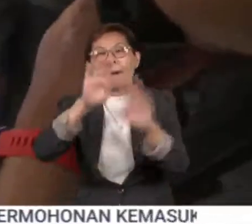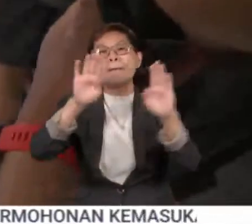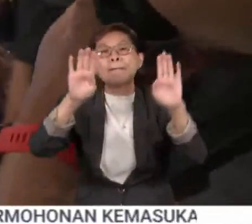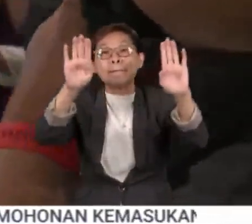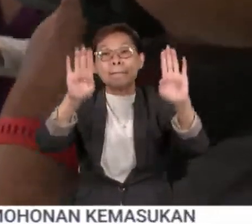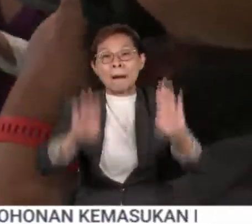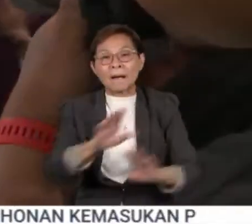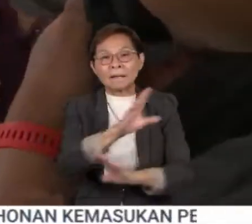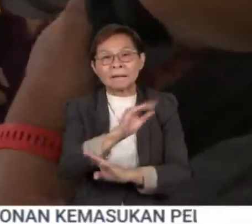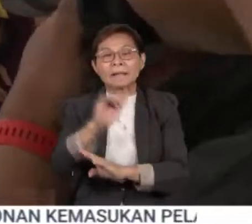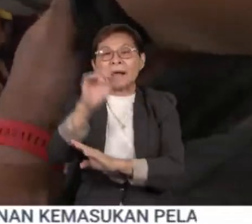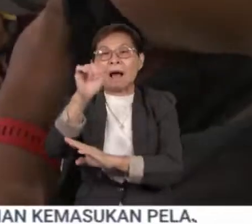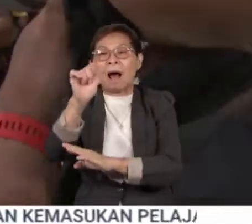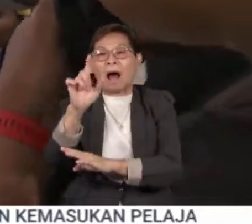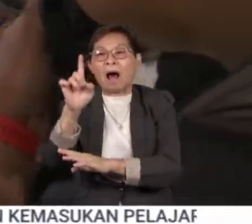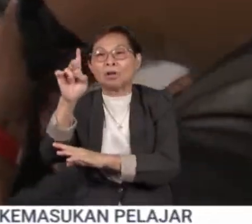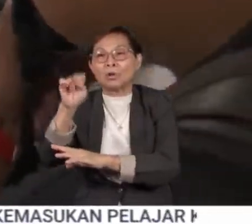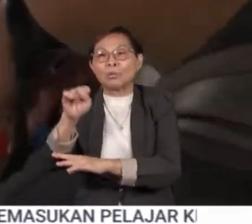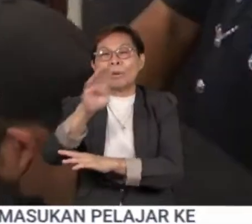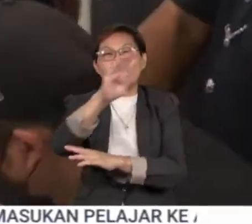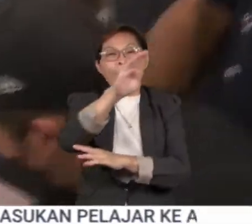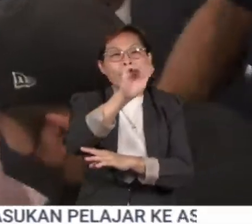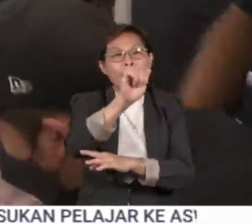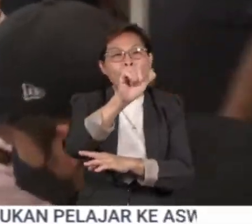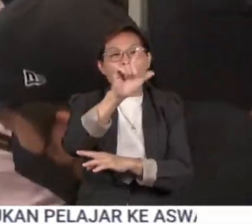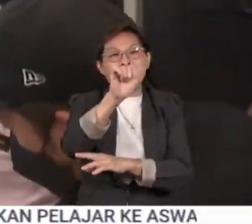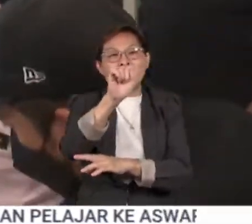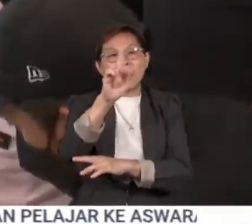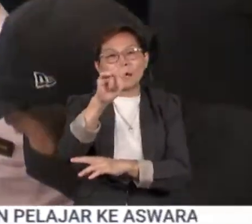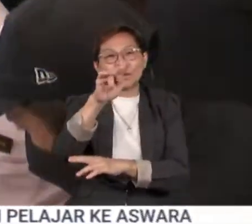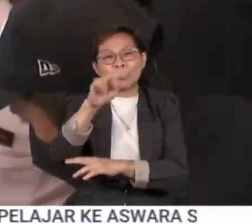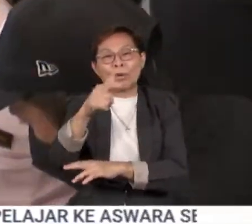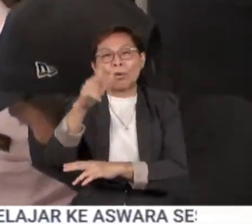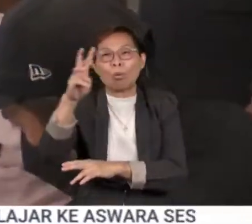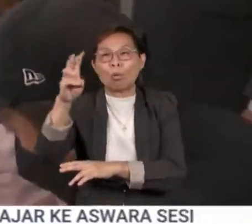Syarizan Johan dan Ahli Dewan Undangan Negeri Balakong Wong Siu Ki.